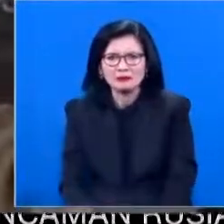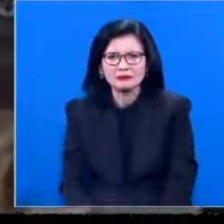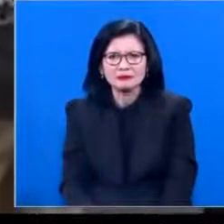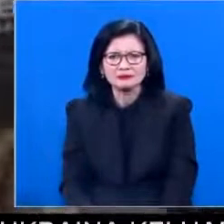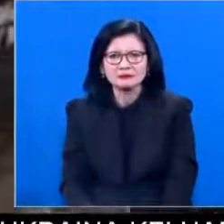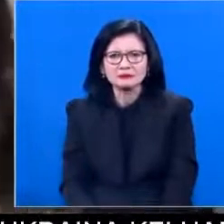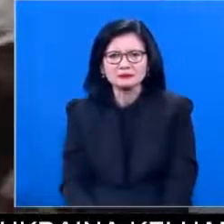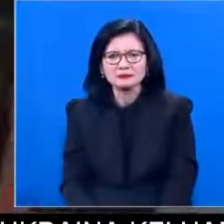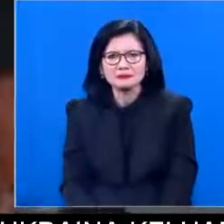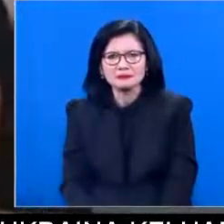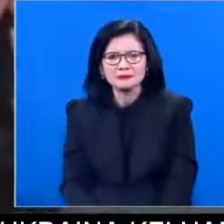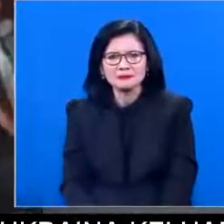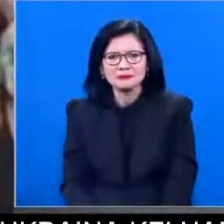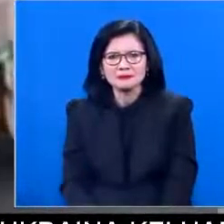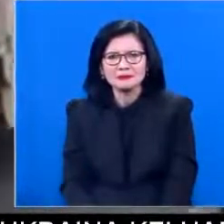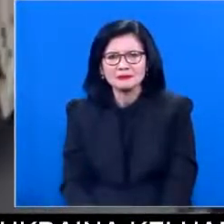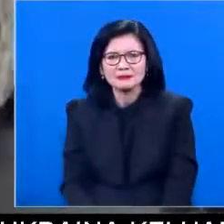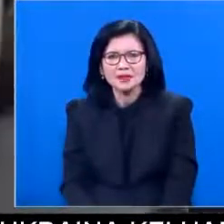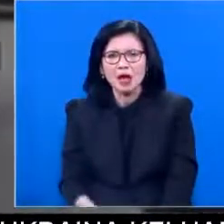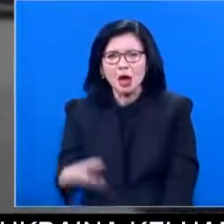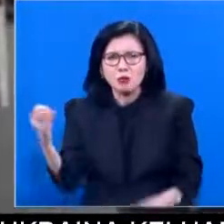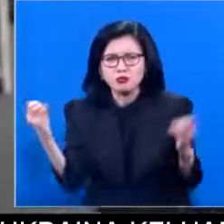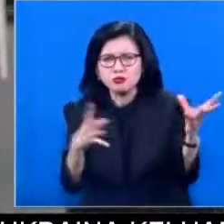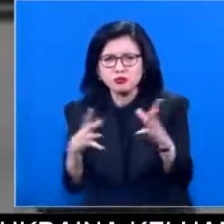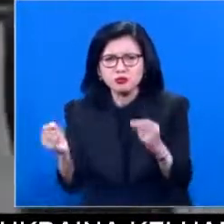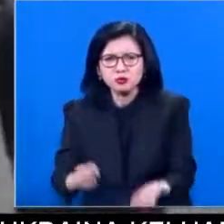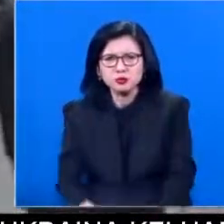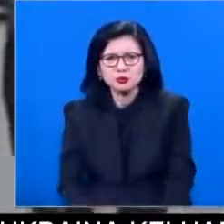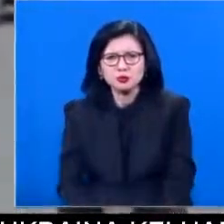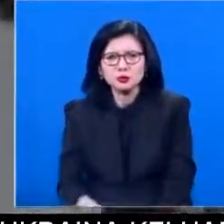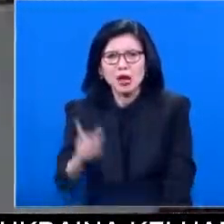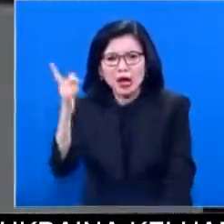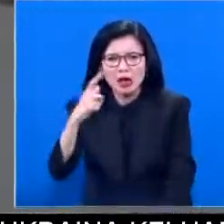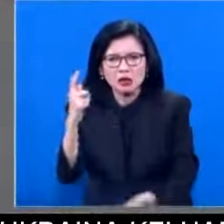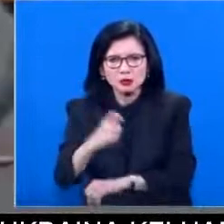pihak koperasi secara sepihak. Pasca kericuhan, Satpol PP Kota Tasikmalaya